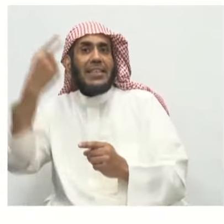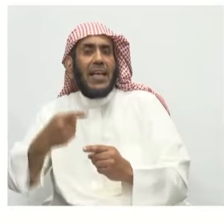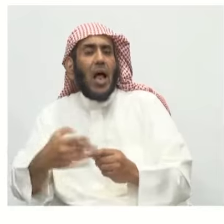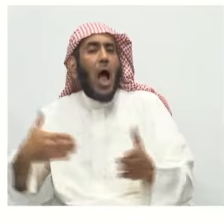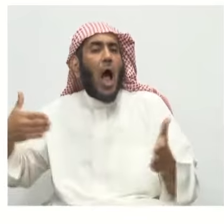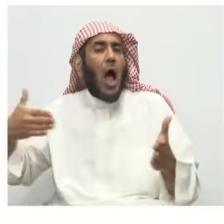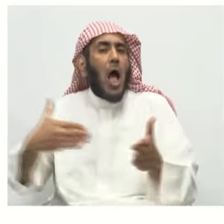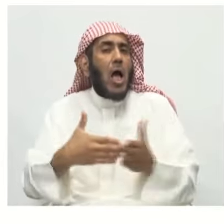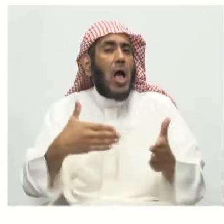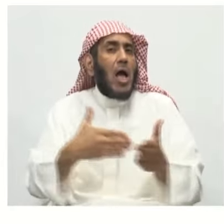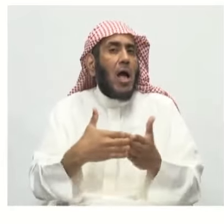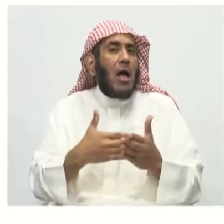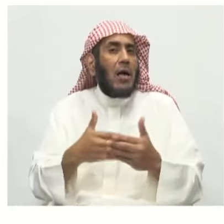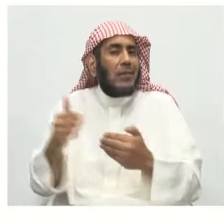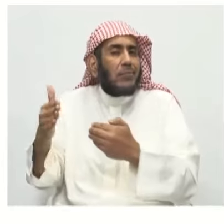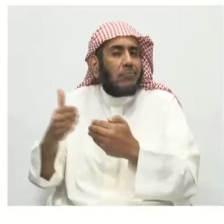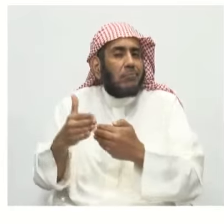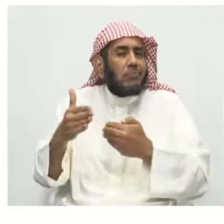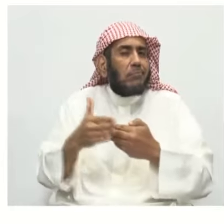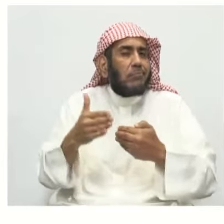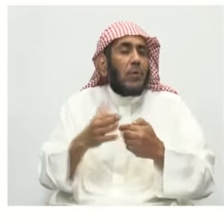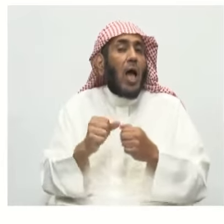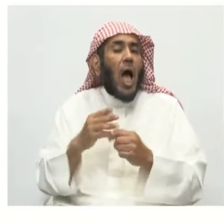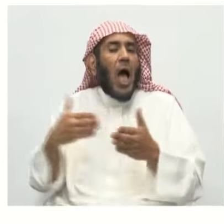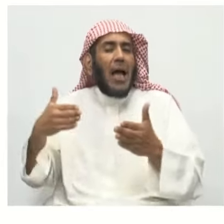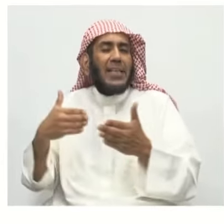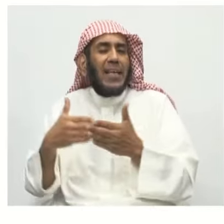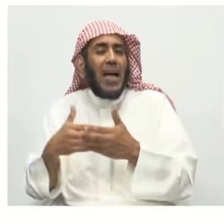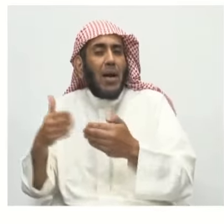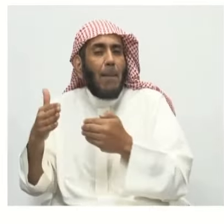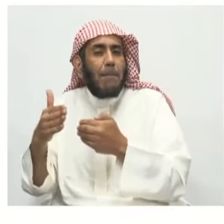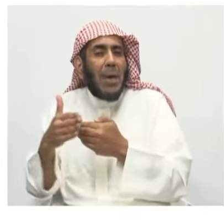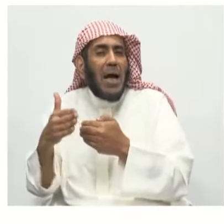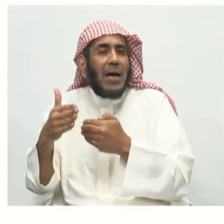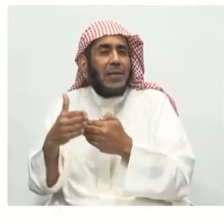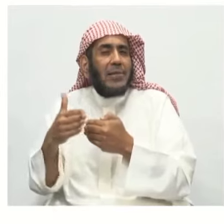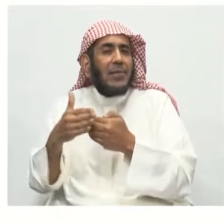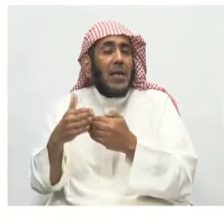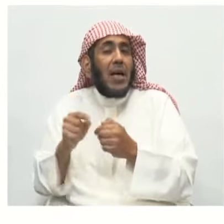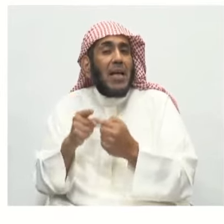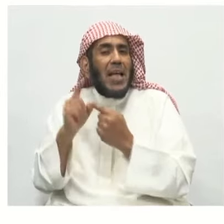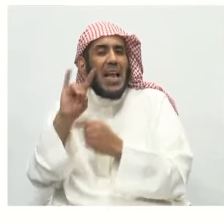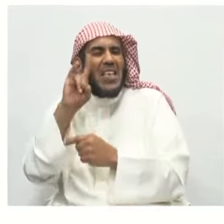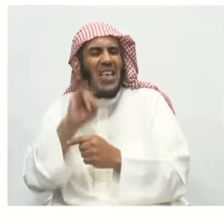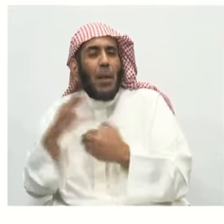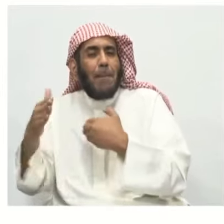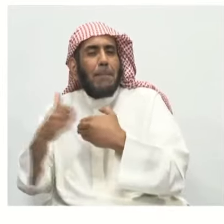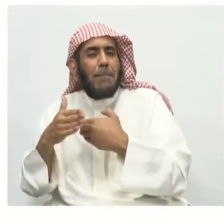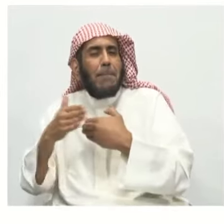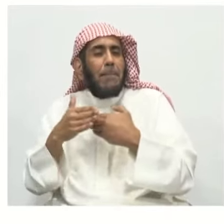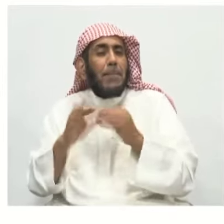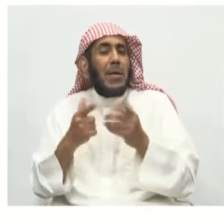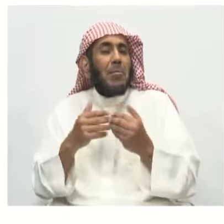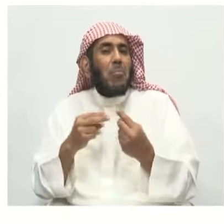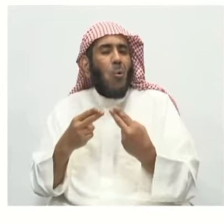حتى يتقرب لاحظوا حتى يتقرب اليهم بما